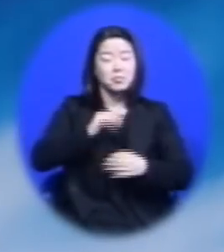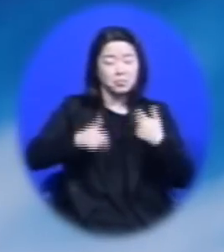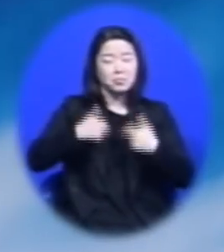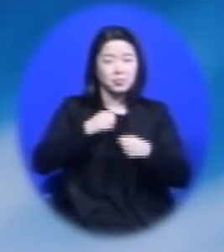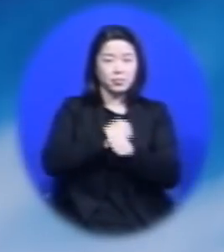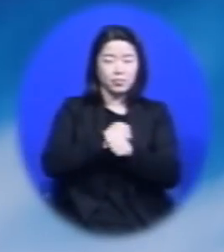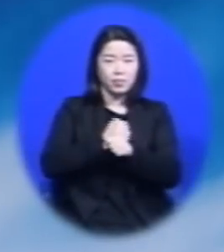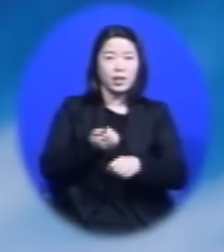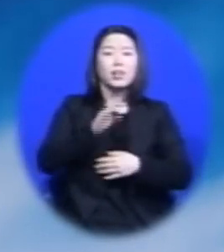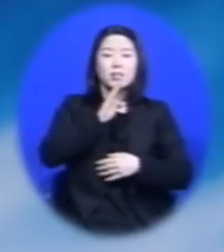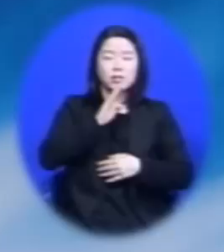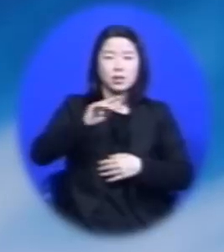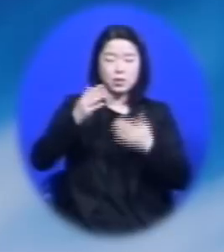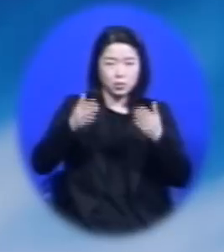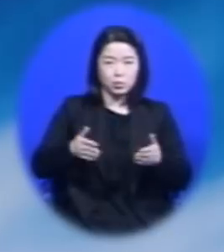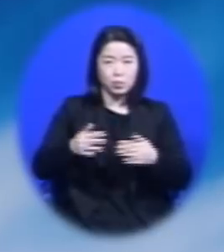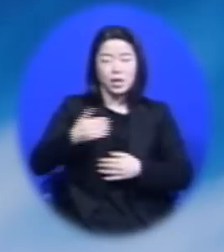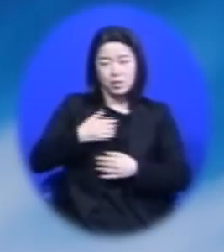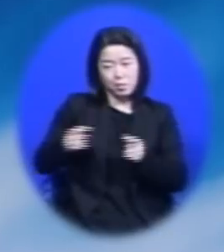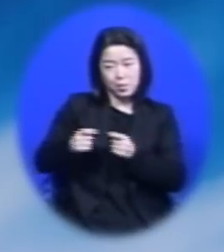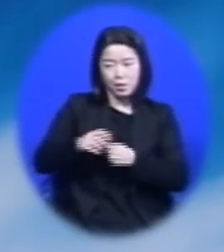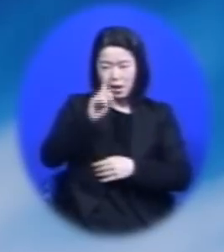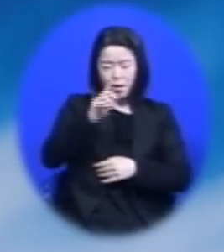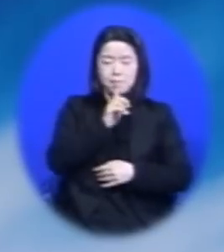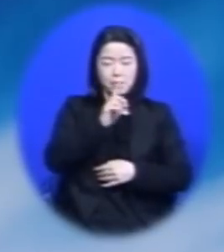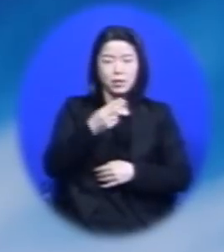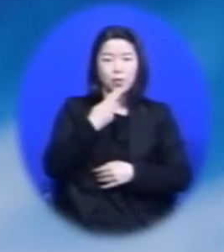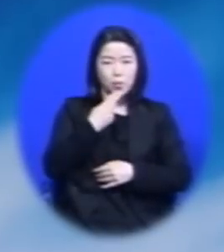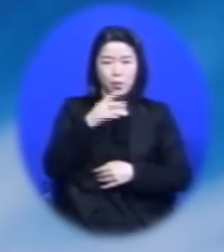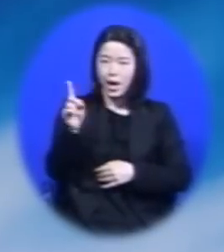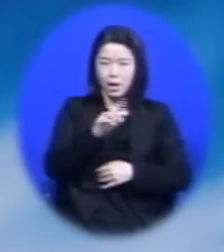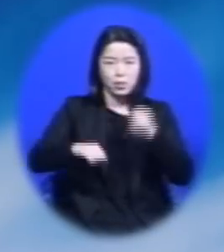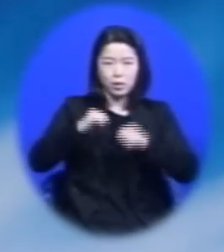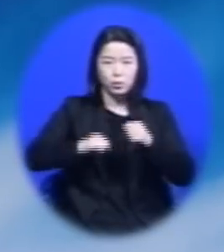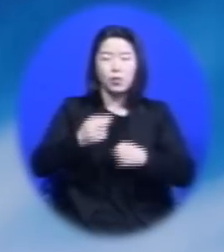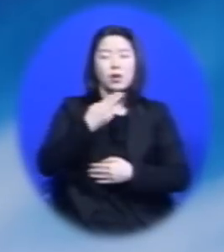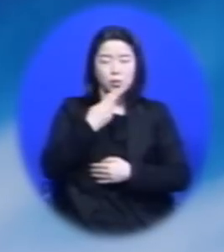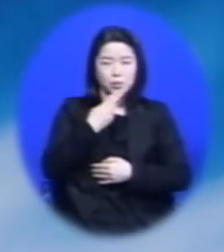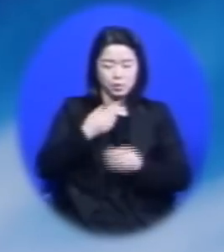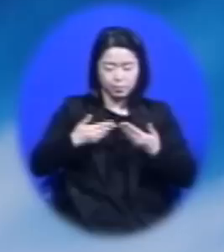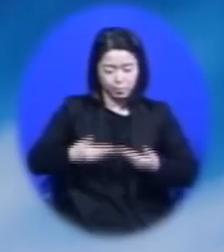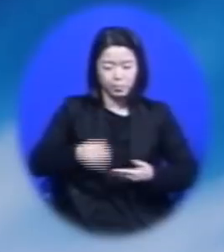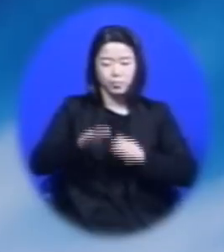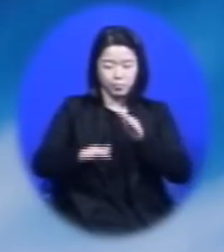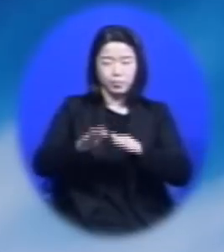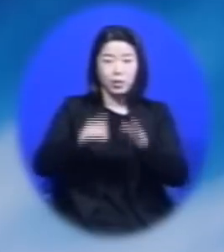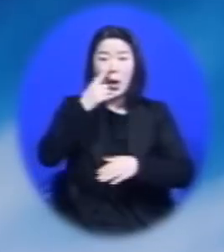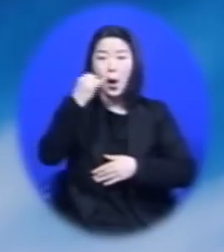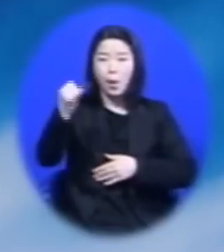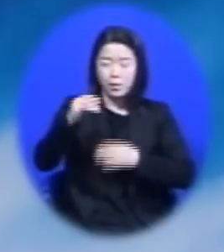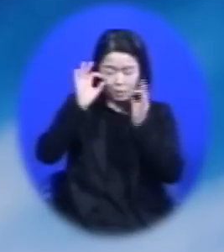것을에서면서 그러면서도에서 저에게 한마디도 안하시고 아무 행도 없이 그저 묵묵히 걸어가시는 어머니를